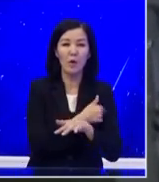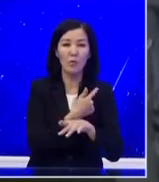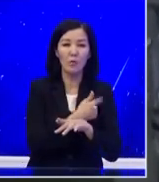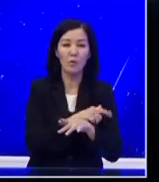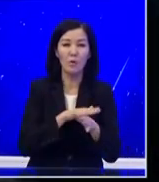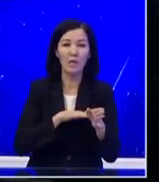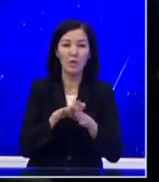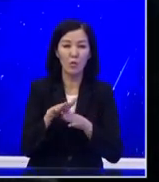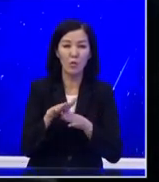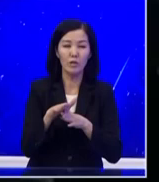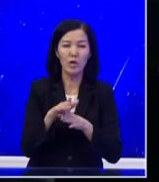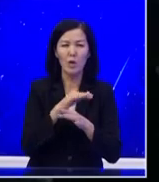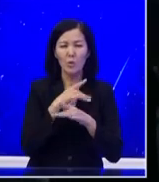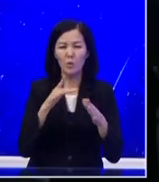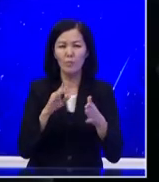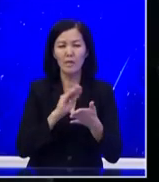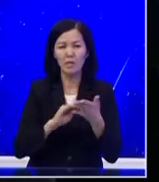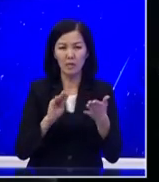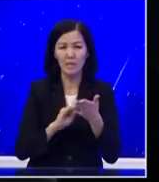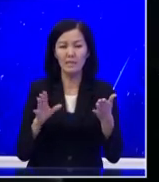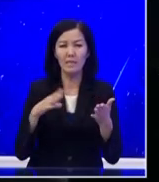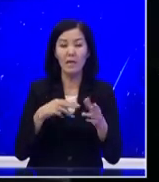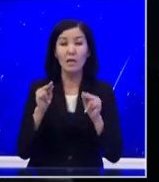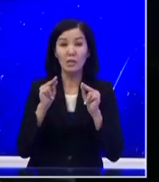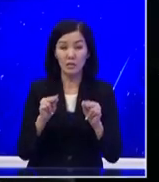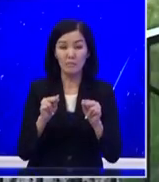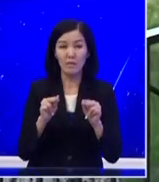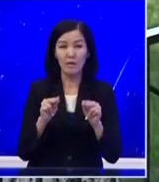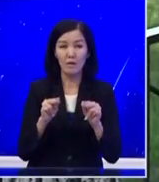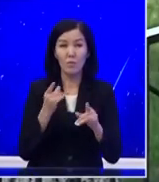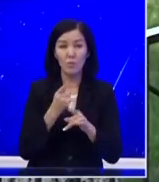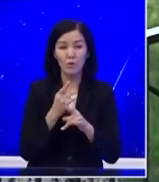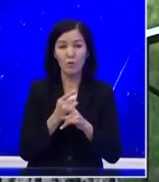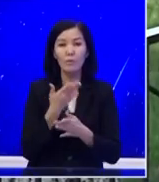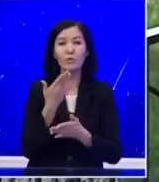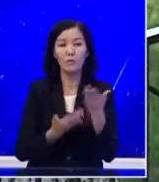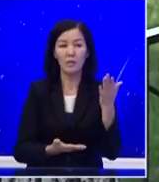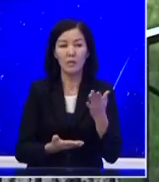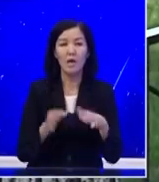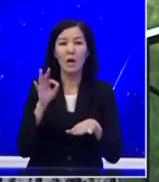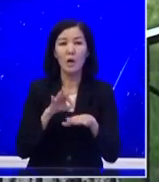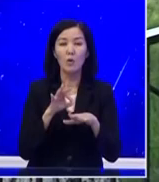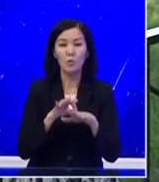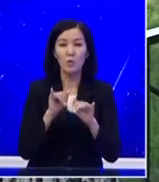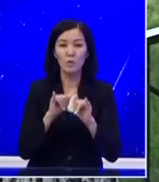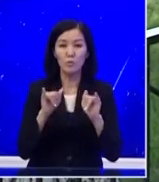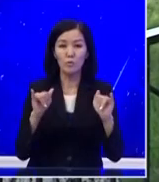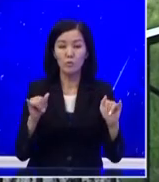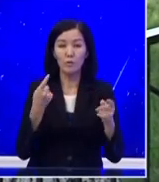толуы жайлы көптеген жазбалар кездесуде. Шынымен бе? Осы аурулардың өршуіне байланысты қазіргі